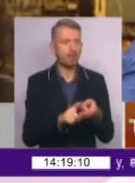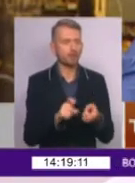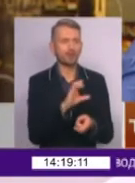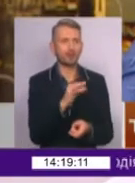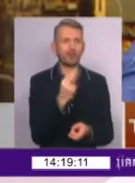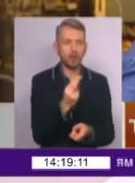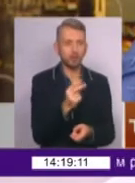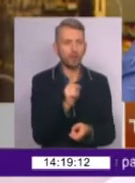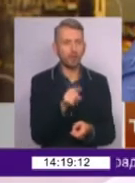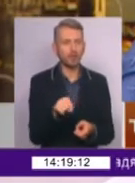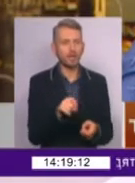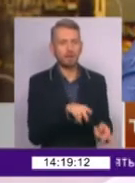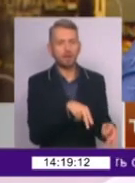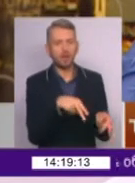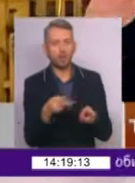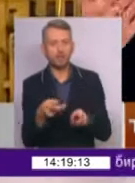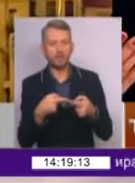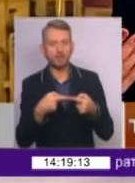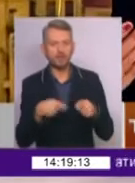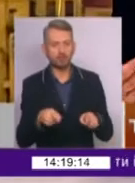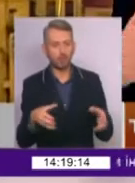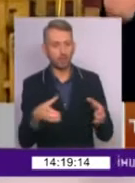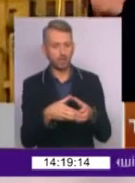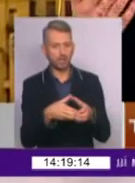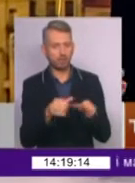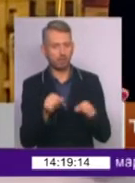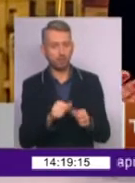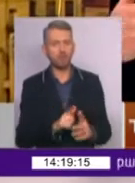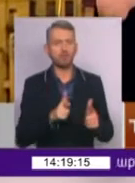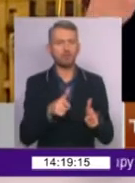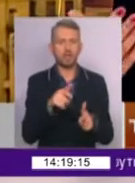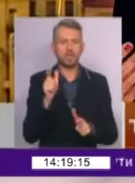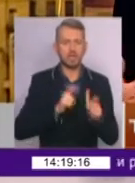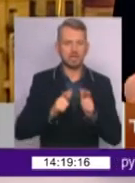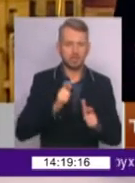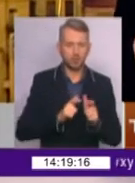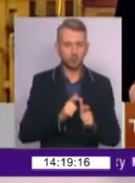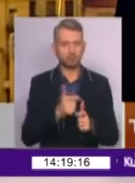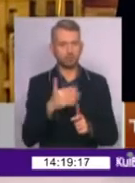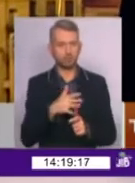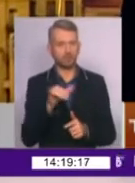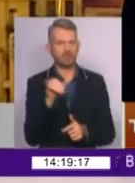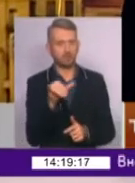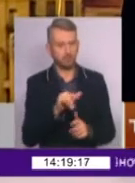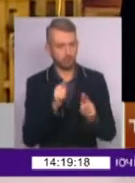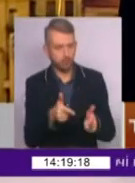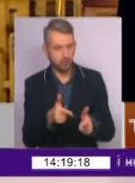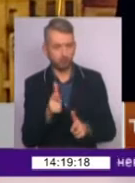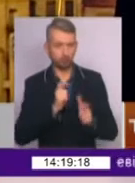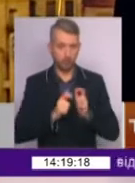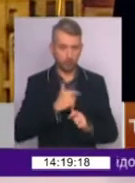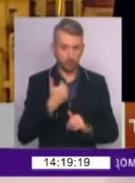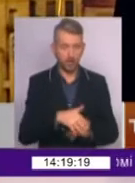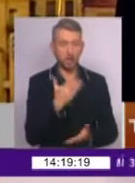вони переходять в інший колектив, можуть. Поступають в інститут, стають студентами. І знову-таки, якщо вони ще не